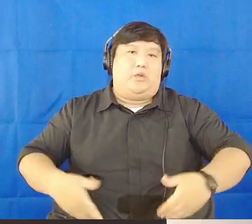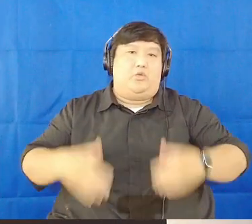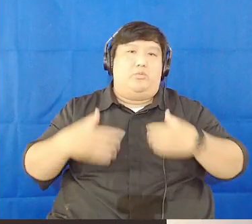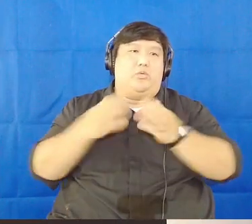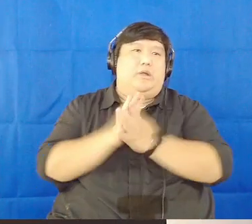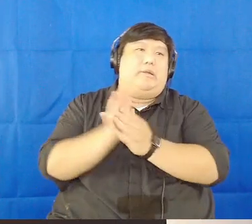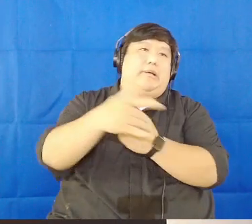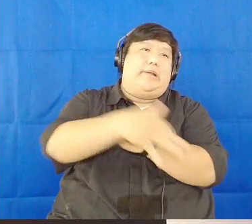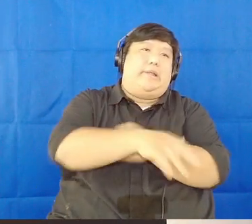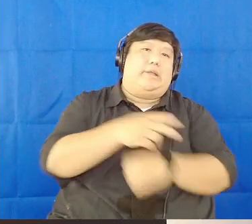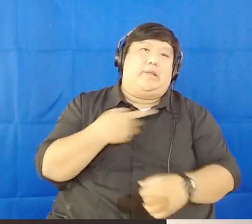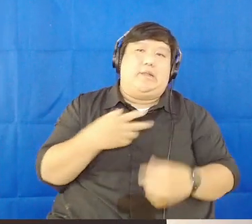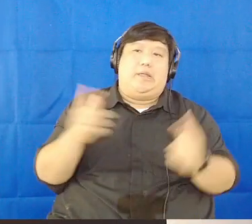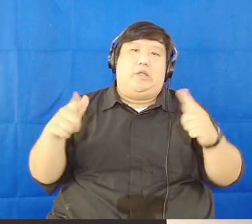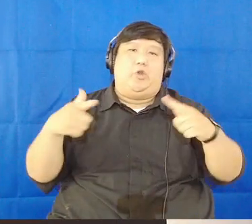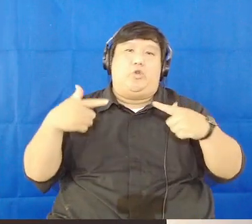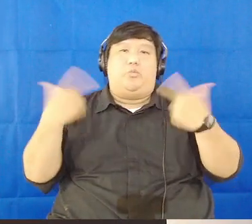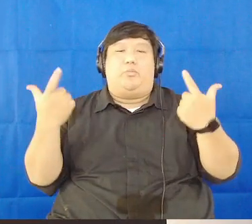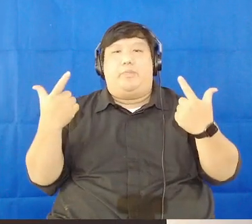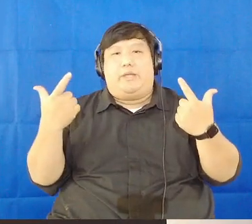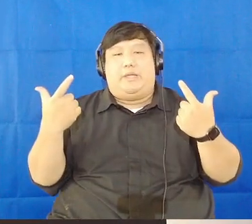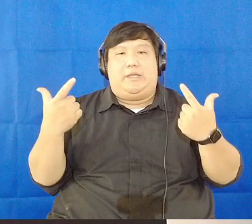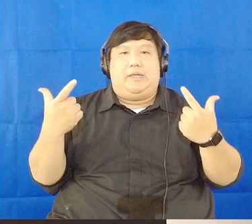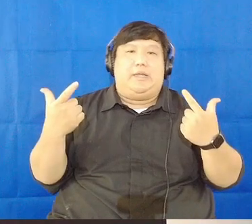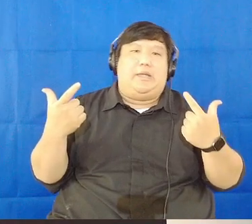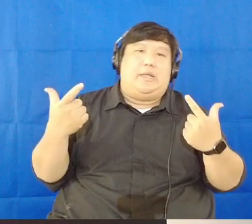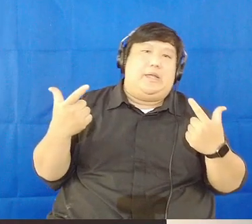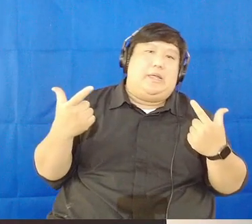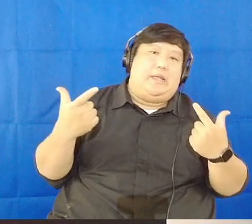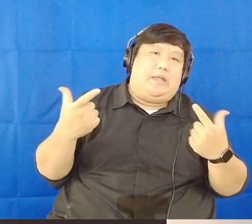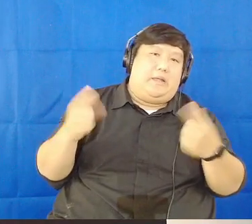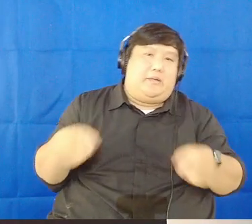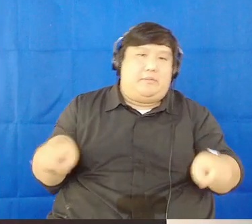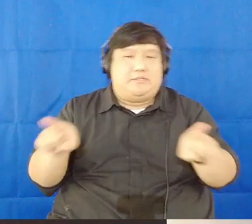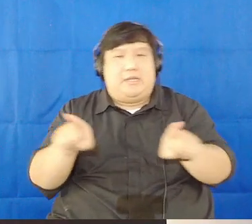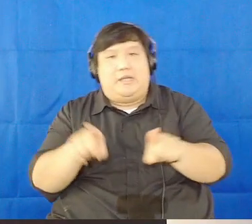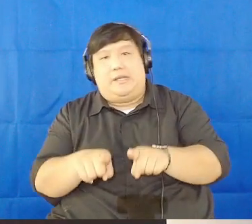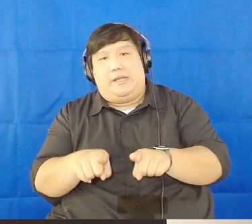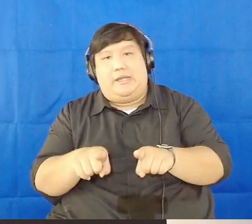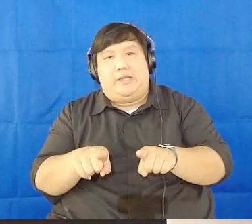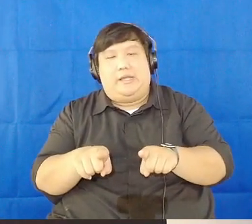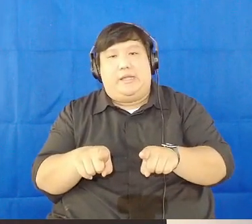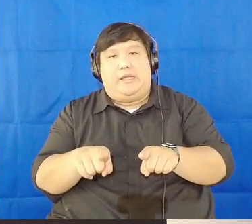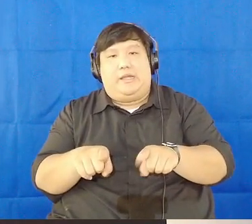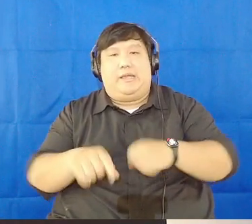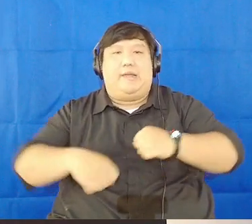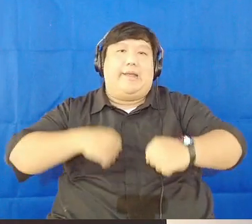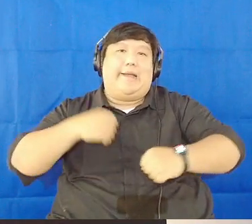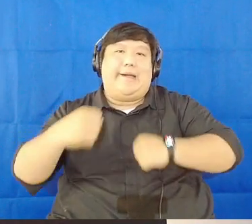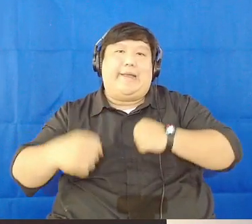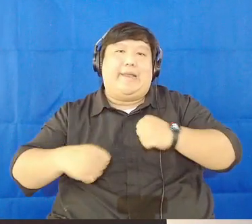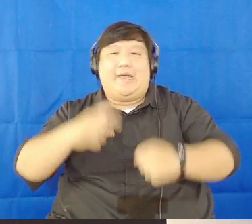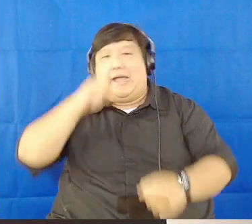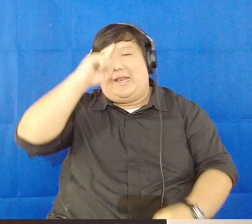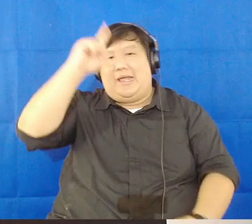itu, menghayati itu, dan membiarkan hidup kita pun menjadi karya Allah. Membiarkan hidup kita